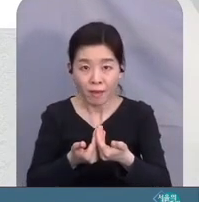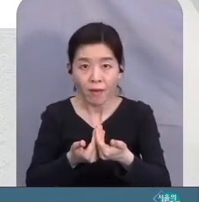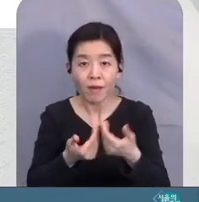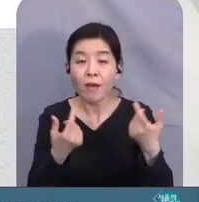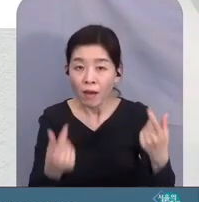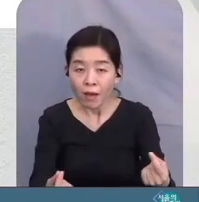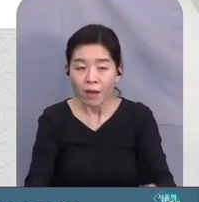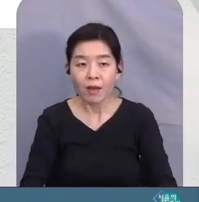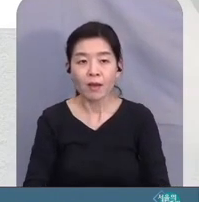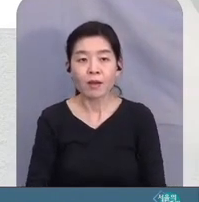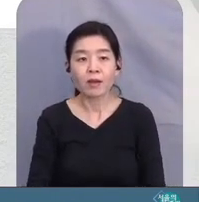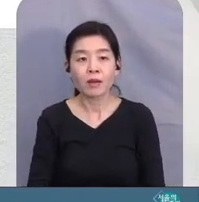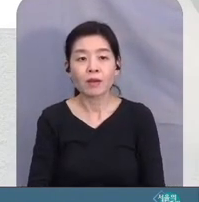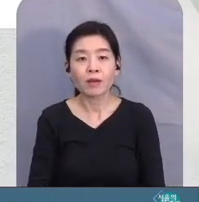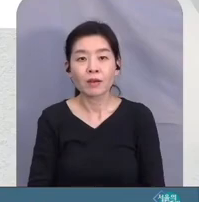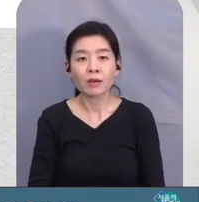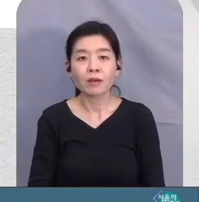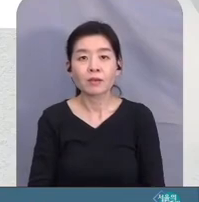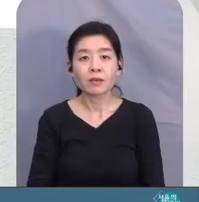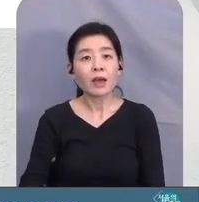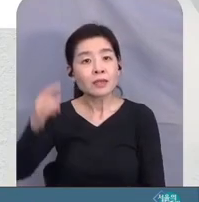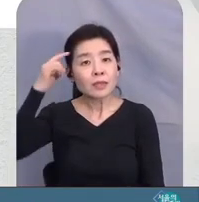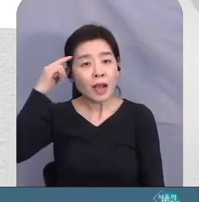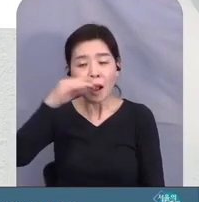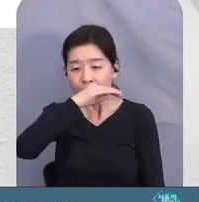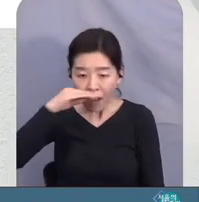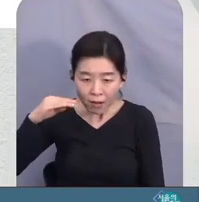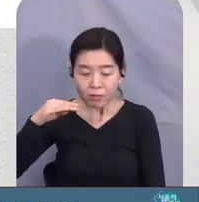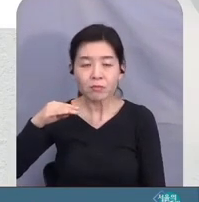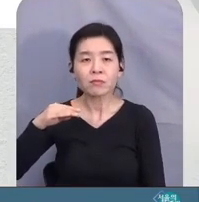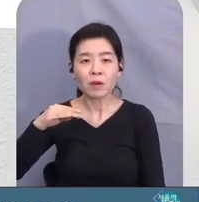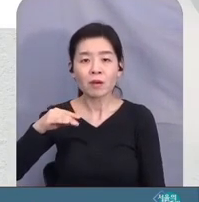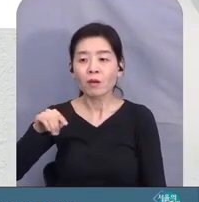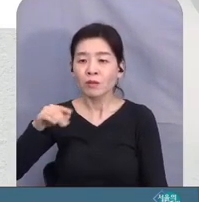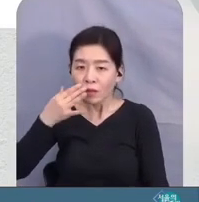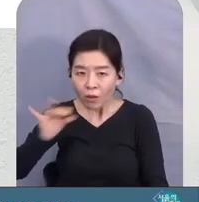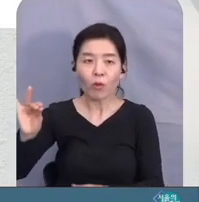예, 정상적인 사람이면 반대하는 게 맞습니다.